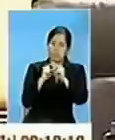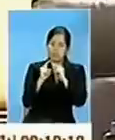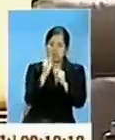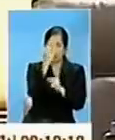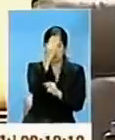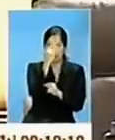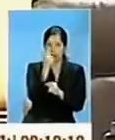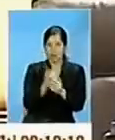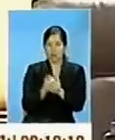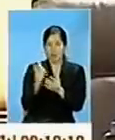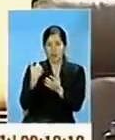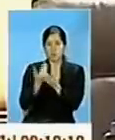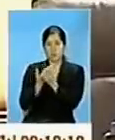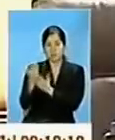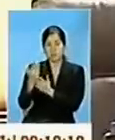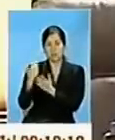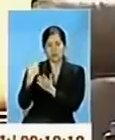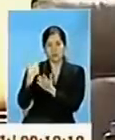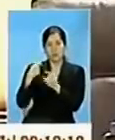ศาลฎีก